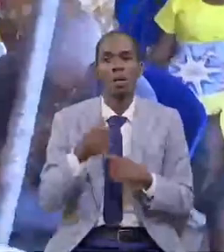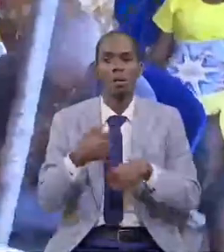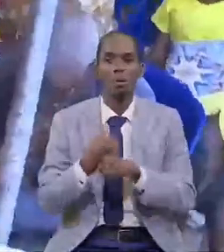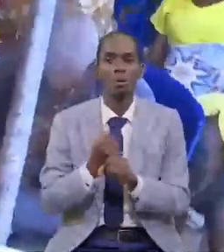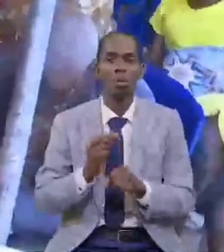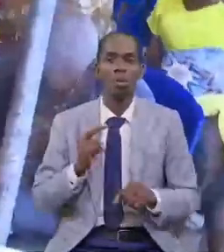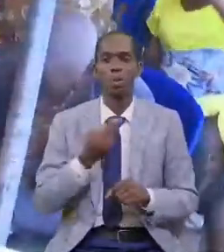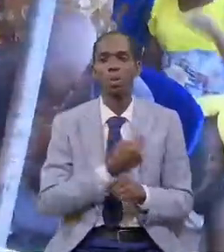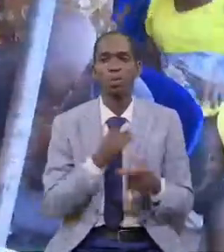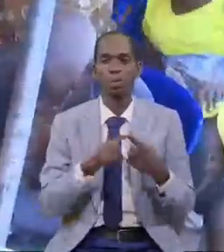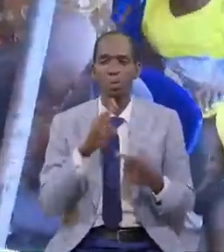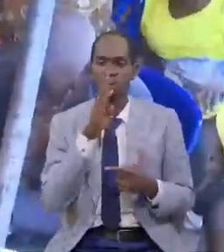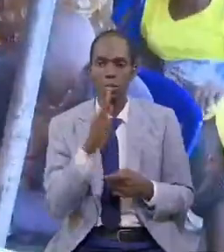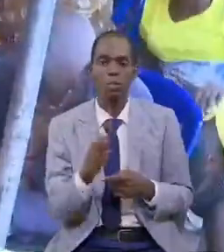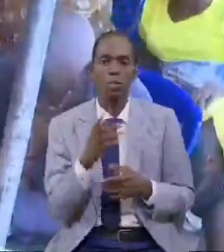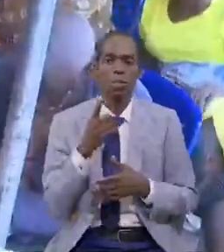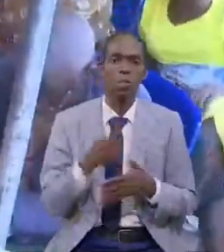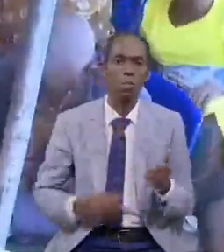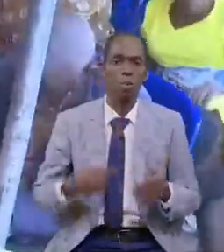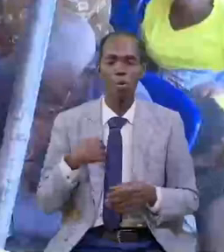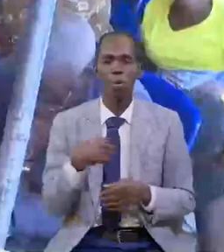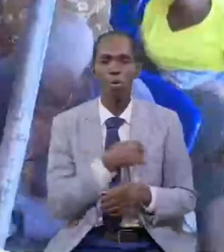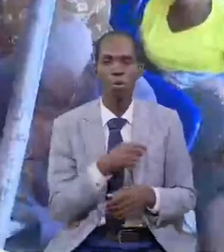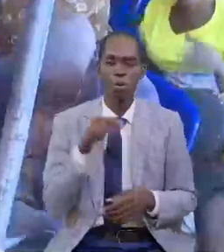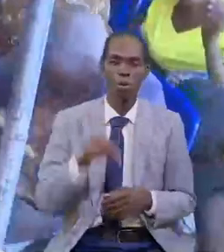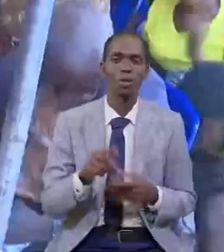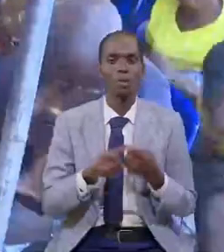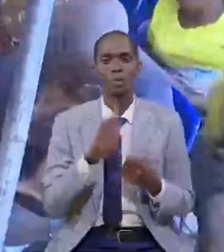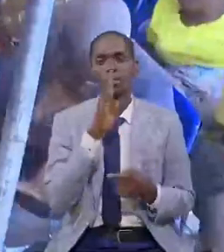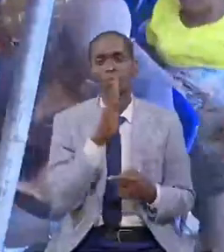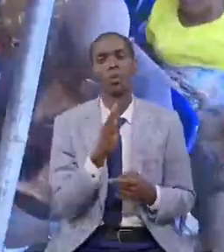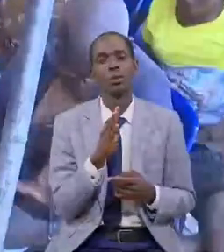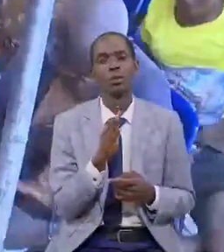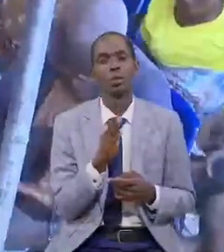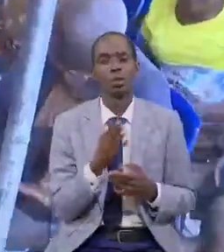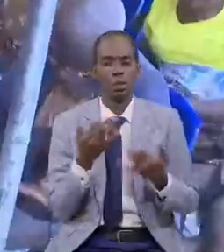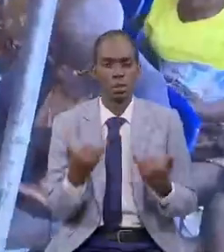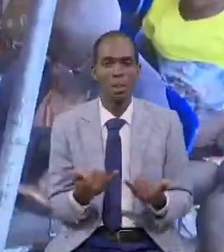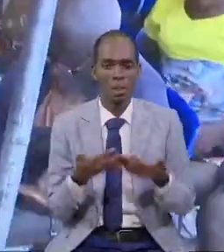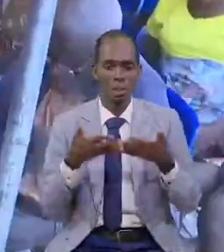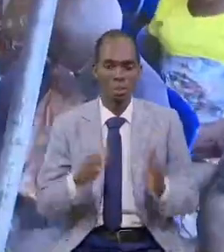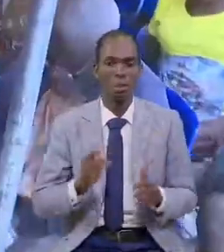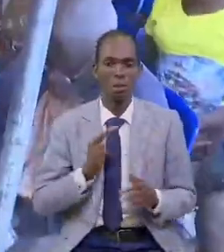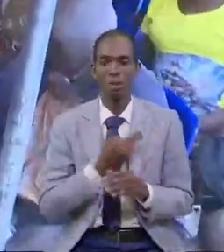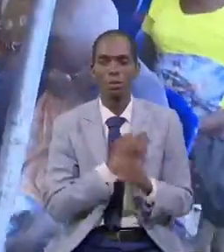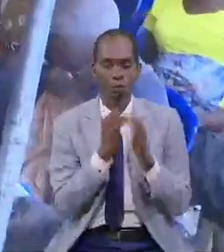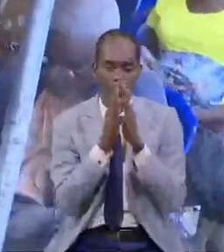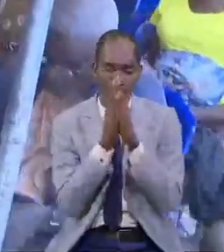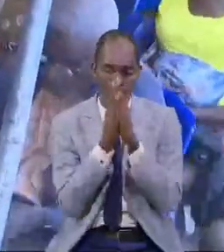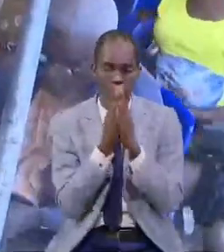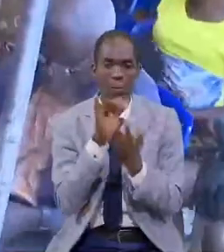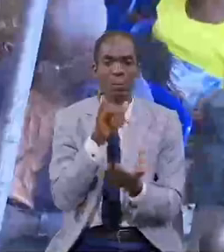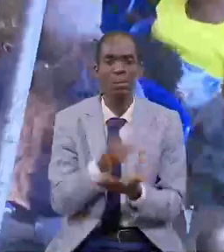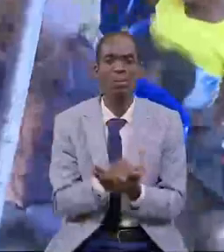fasse devenir ce que nous devons devenir ce que nous ne sommes pas encore parlons Seigneur